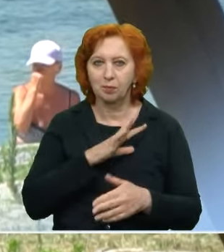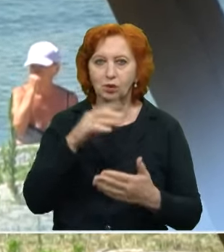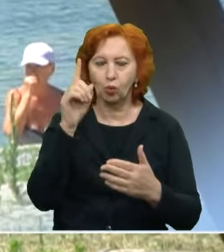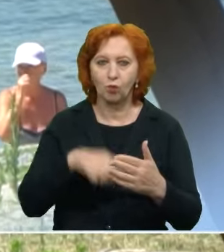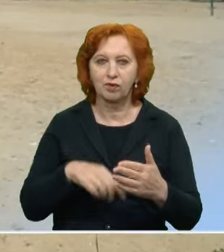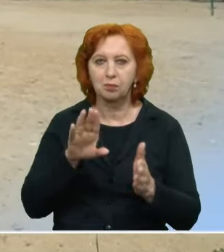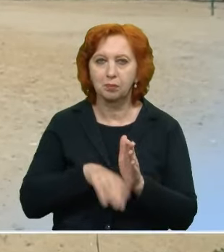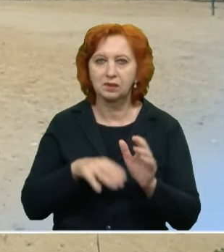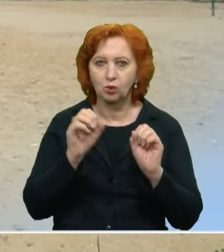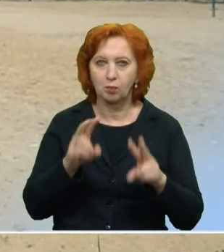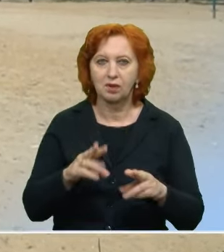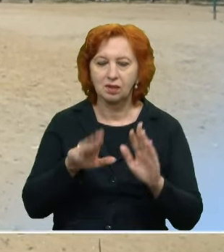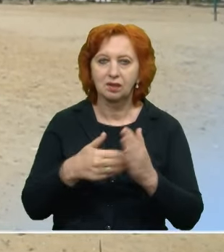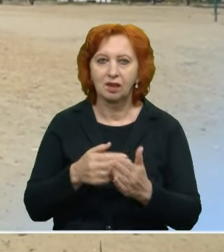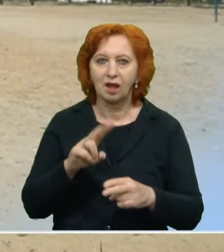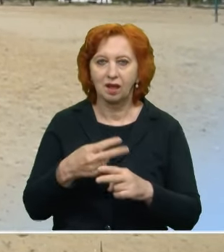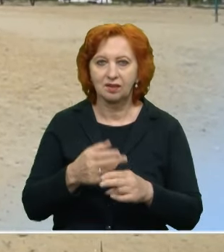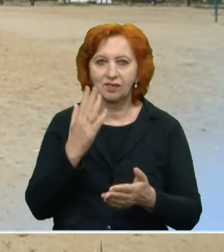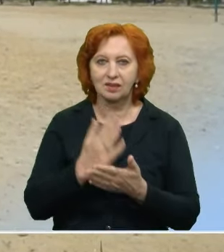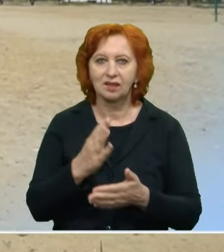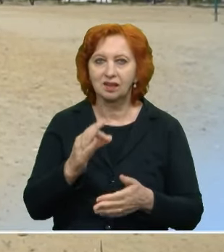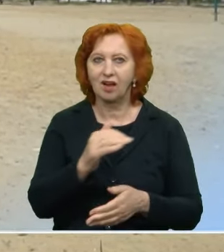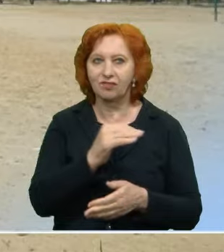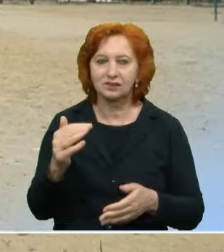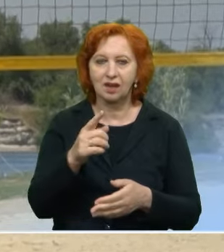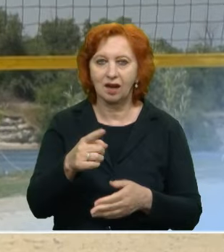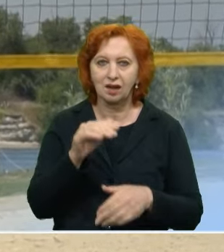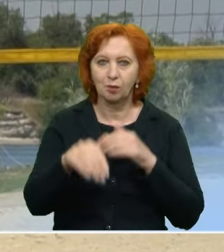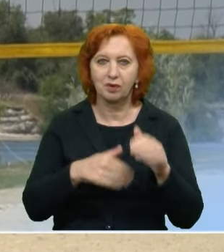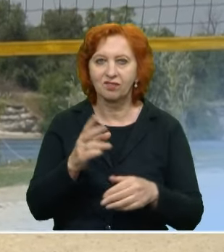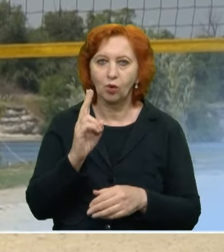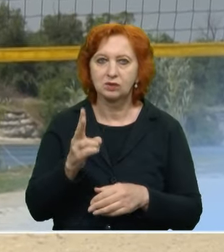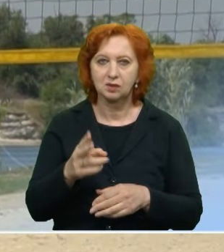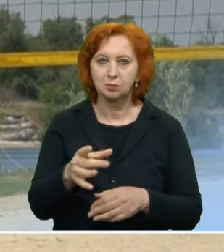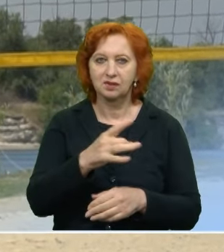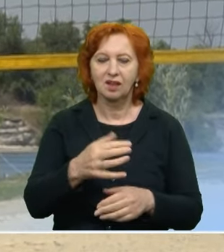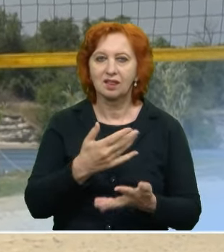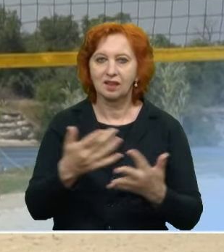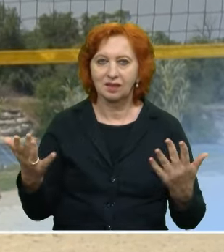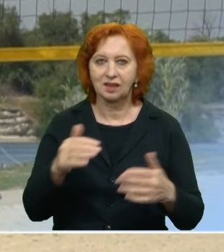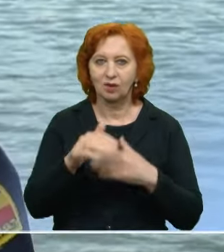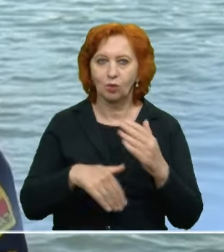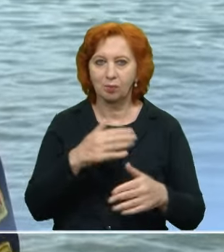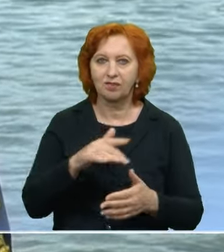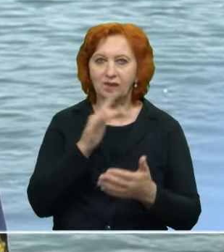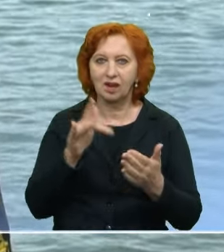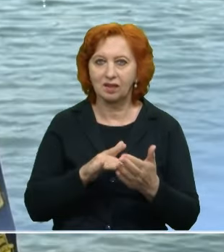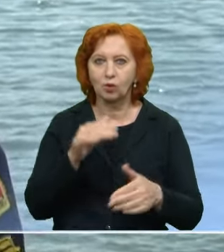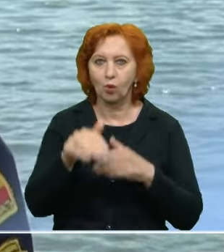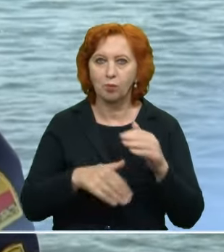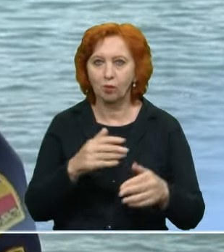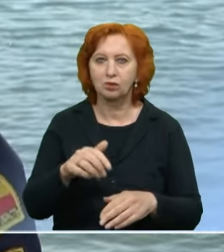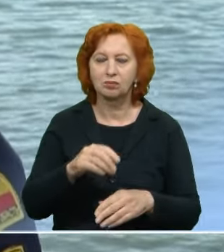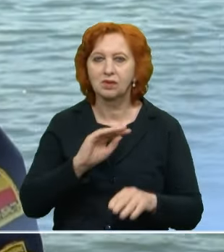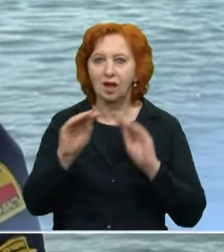в безопасности. Именно для этого и есть официальные пляжи. В Константиновском районе их несколько. Городской пляж